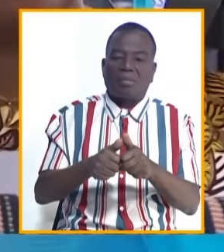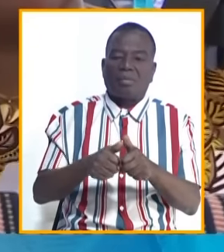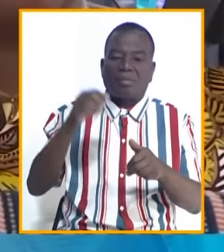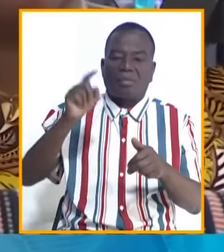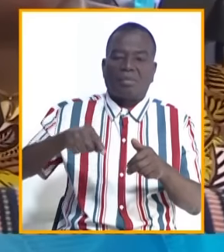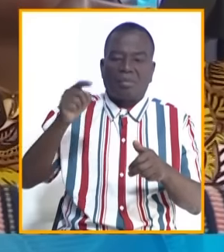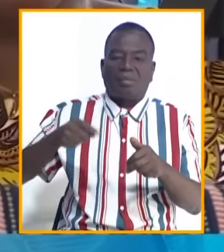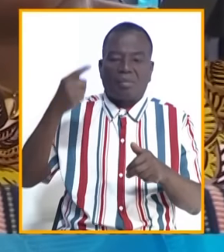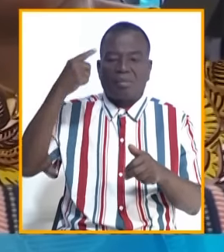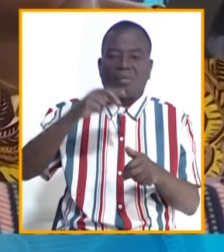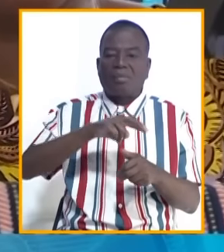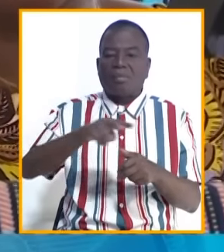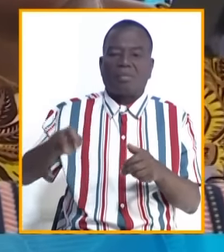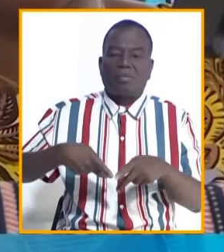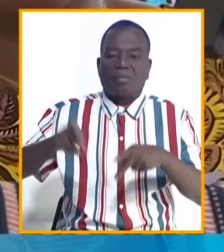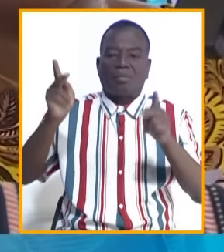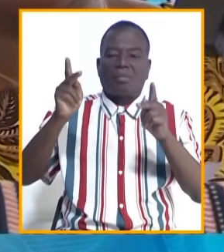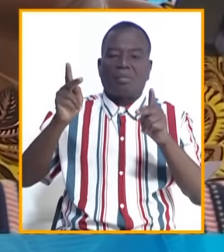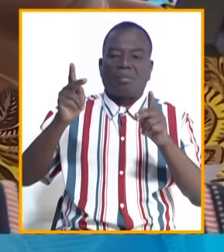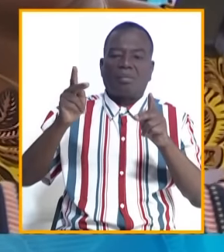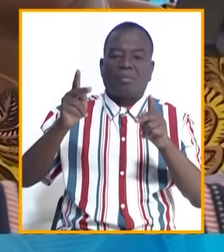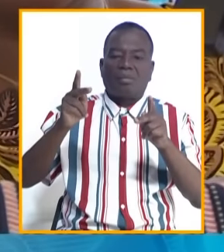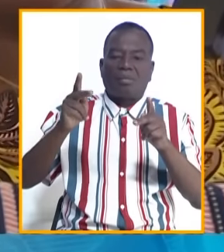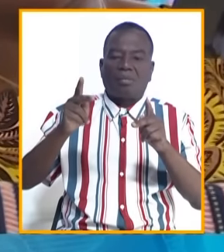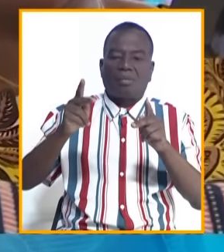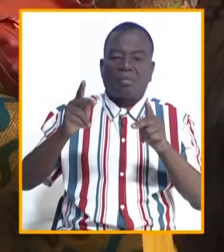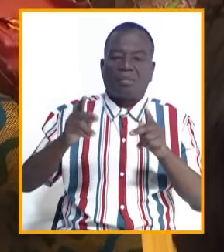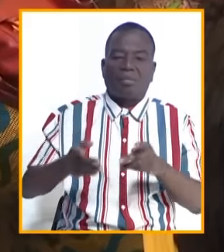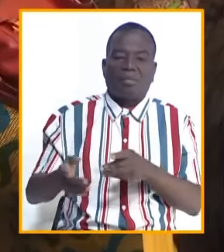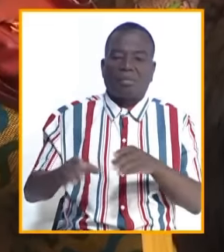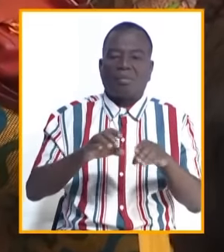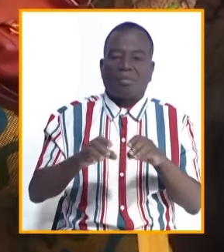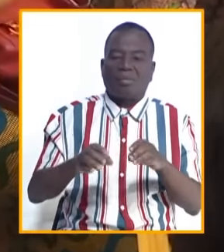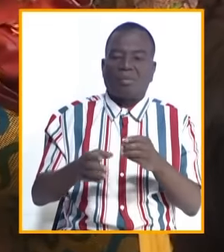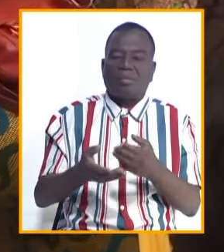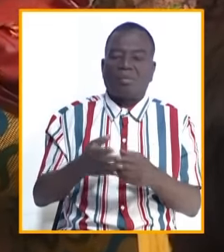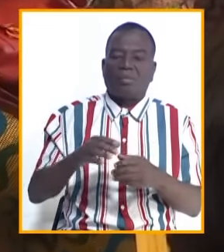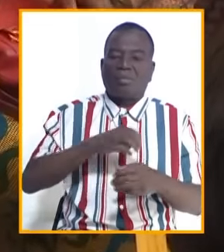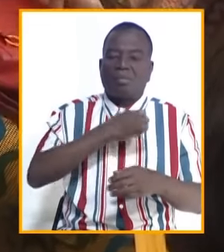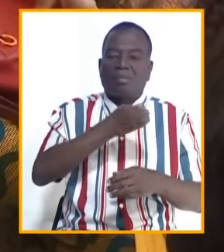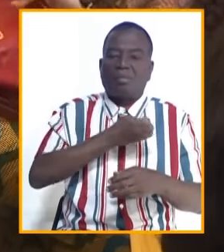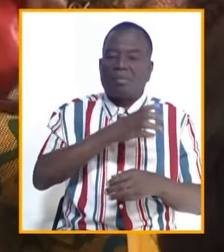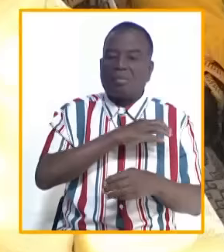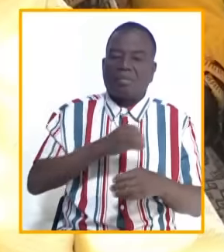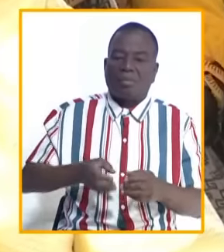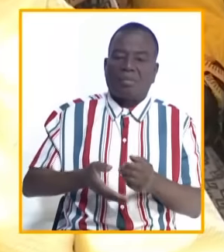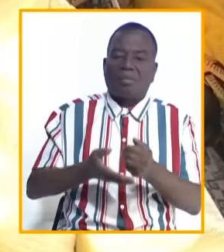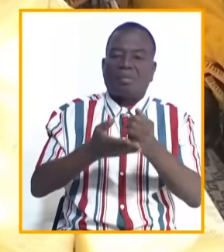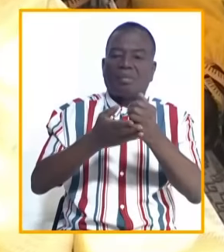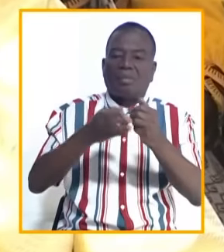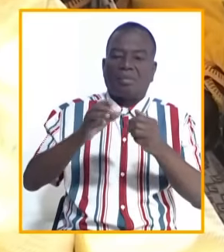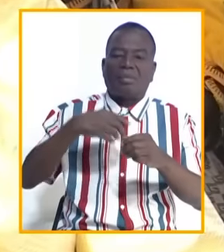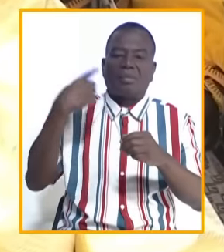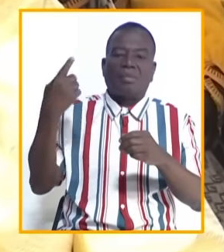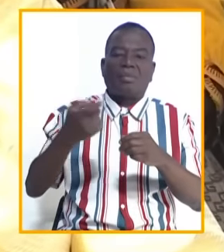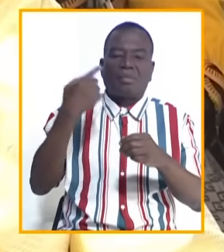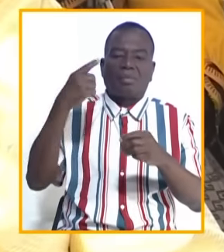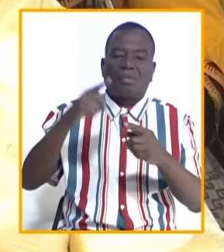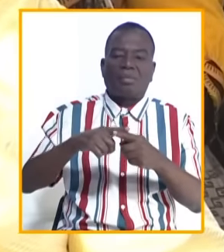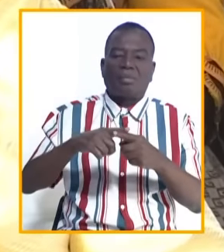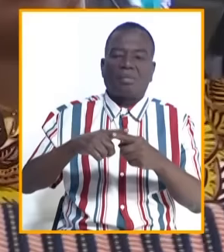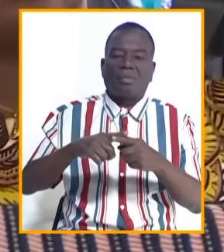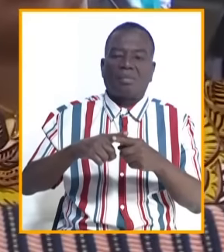nécessaire pour vous permettre de concrétiser vos ambitions et de contribuer davantage à